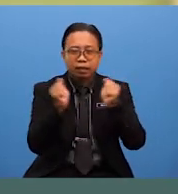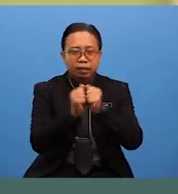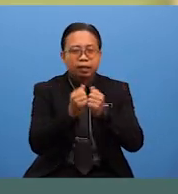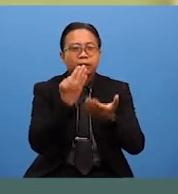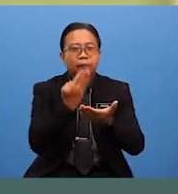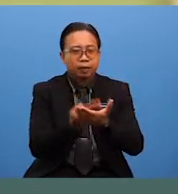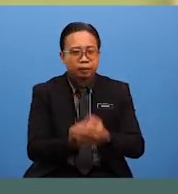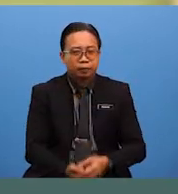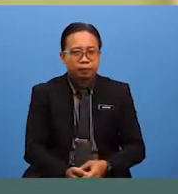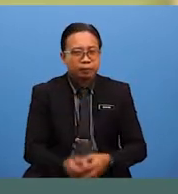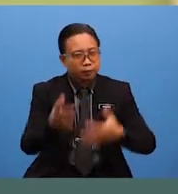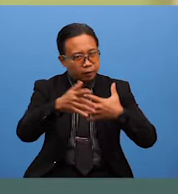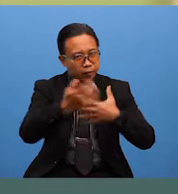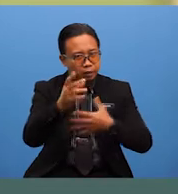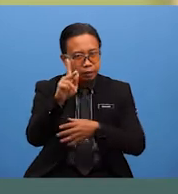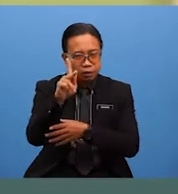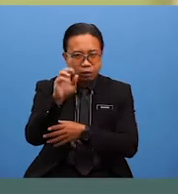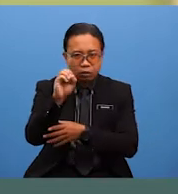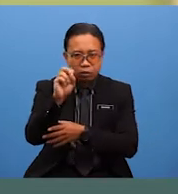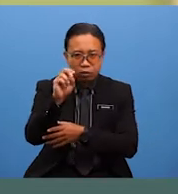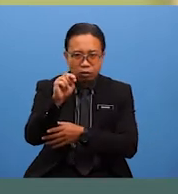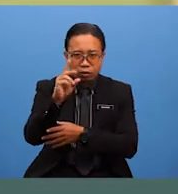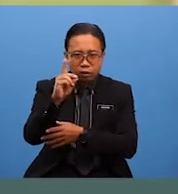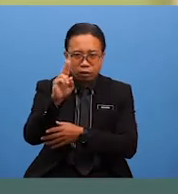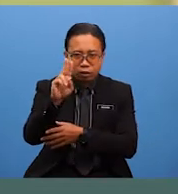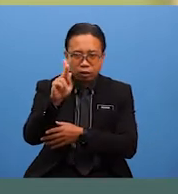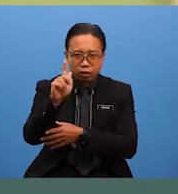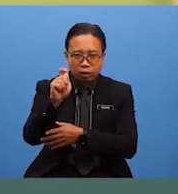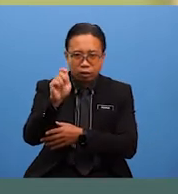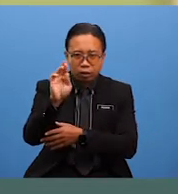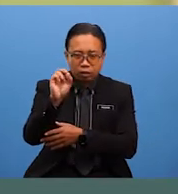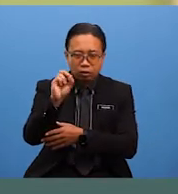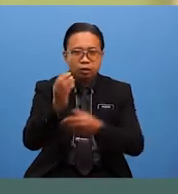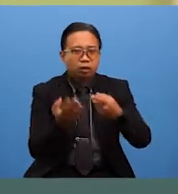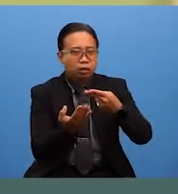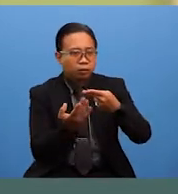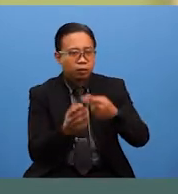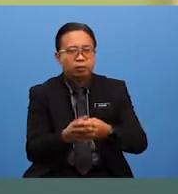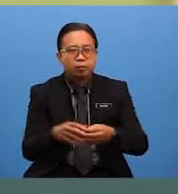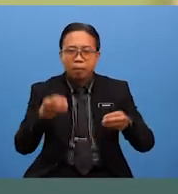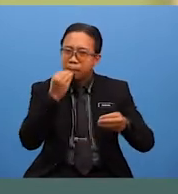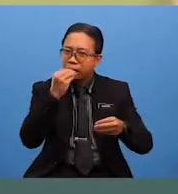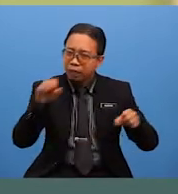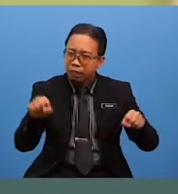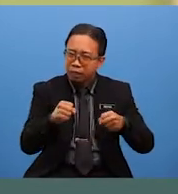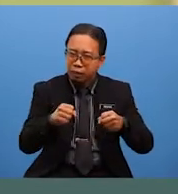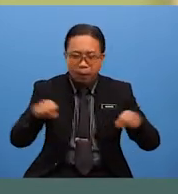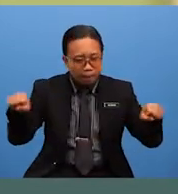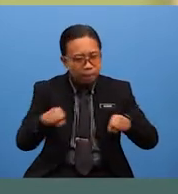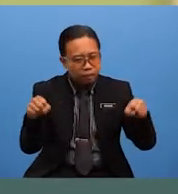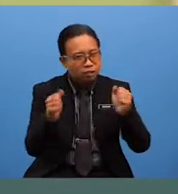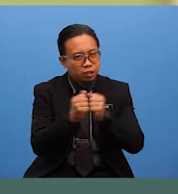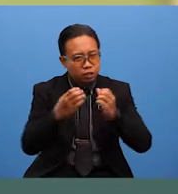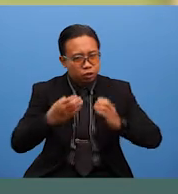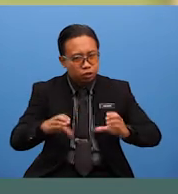ini dikenali sebagai Icon Hai searchable makanan dapat dimasak dengan cepat apabila